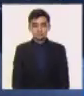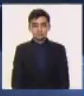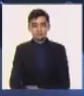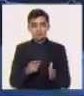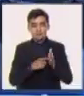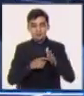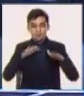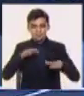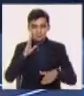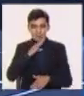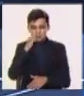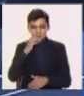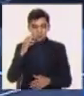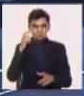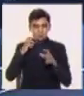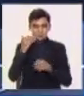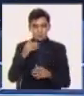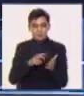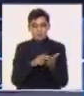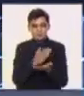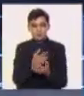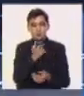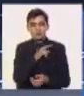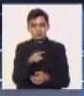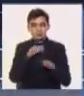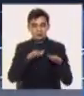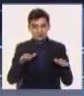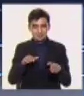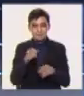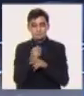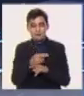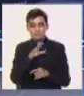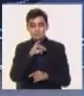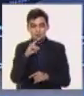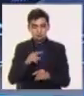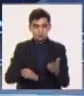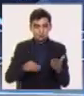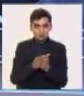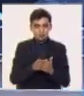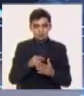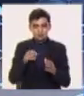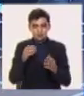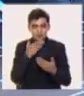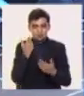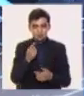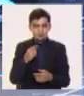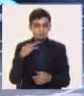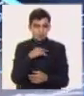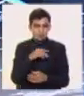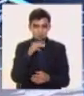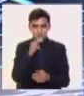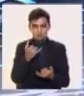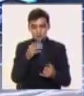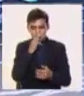А в Караганды родители студентов боятся, что их детей отчислят из вузов за неуплату. Из-за карантина многие лишились работы и